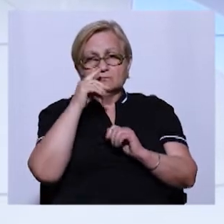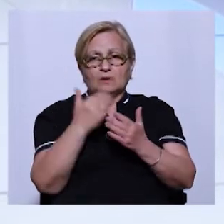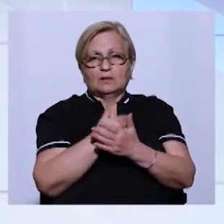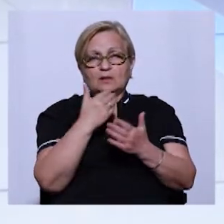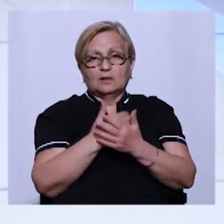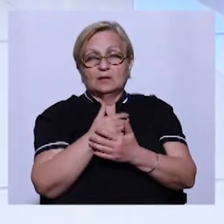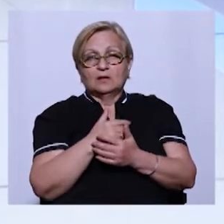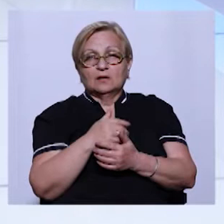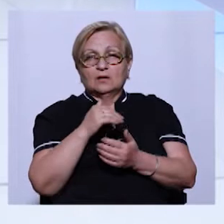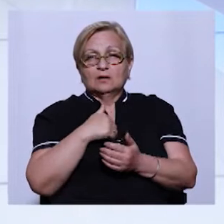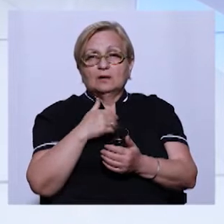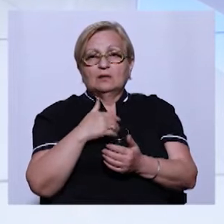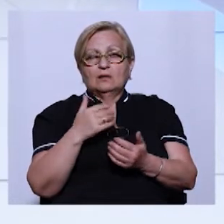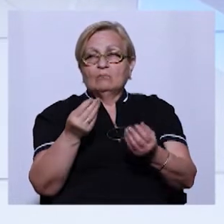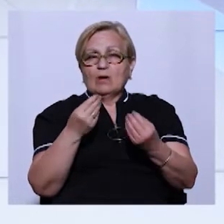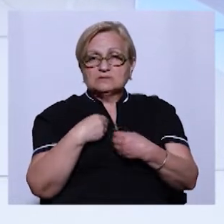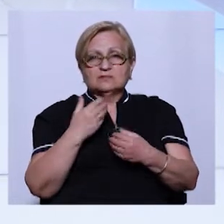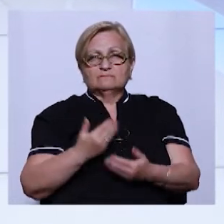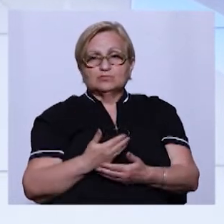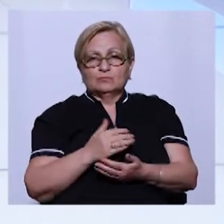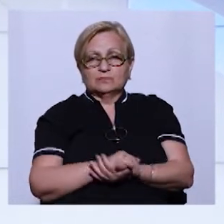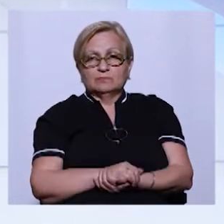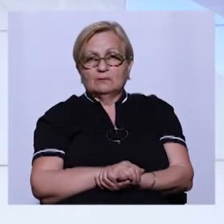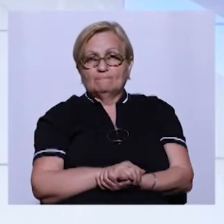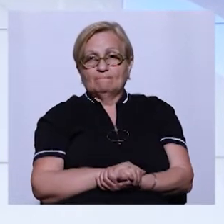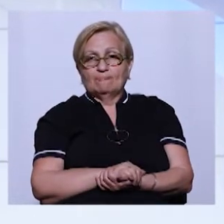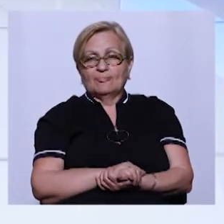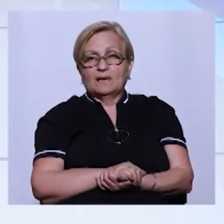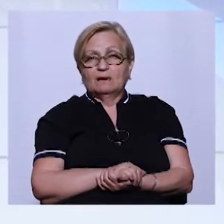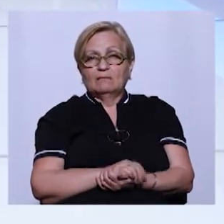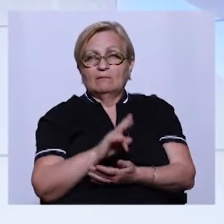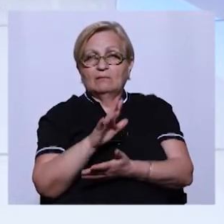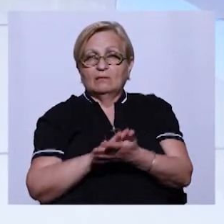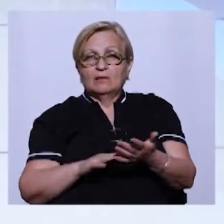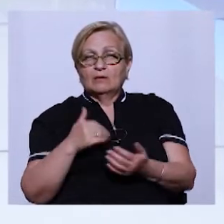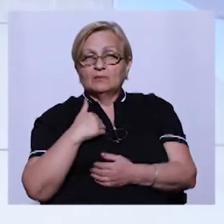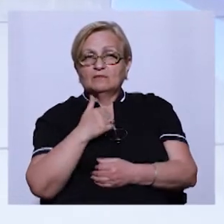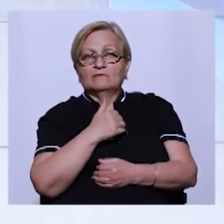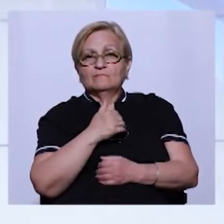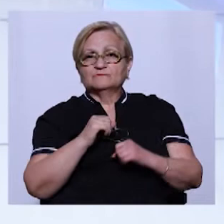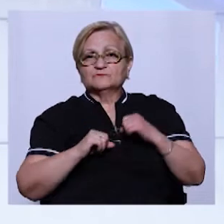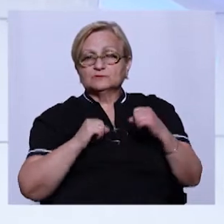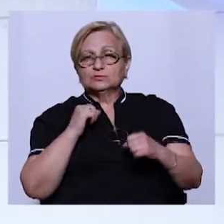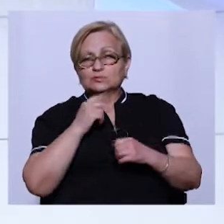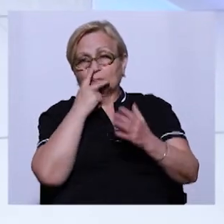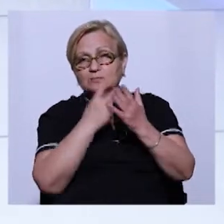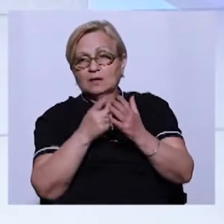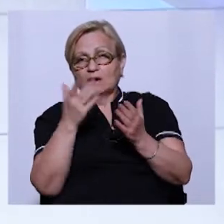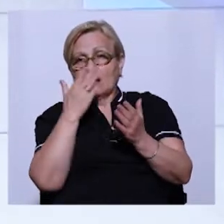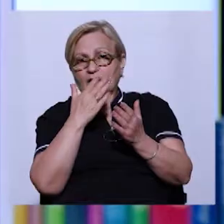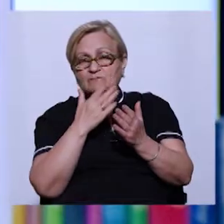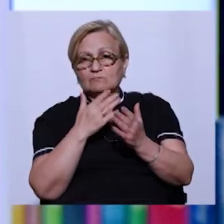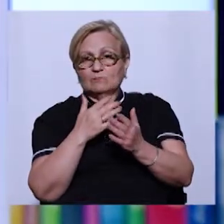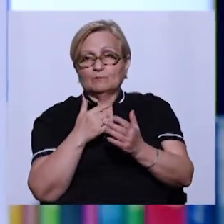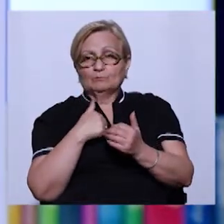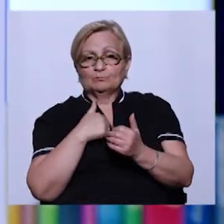რაც ეს ჩემ ყოველდღიურ ცხოვრებას მოაქვს. და ახლა კიდევ ერთხელ მოდიში, მაგრამ ვცდილობ ამ ჩემი გაკვეთილებით დაგანახოთ. მარტო მე